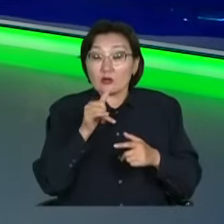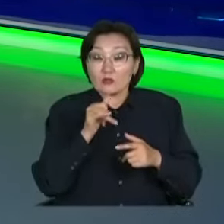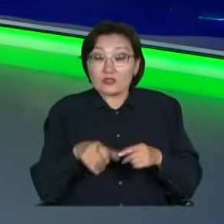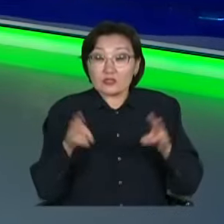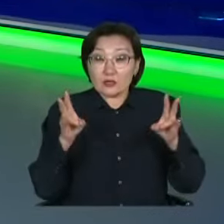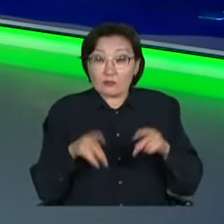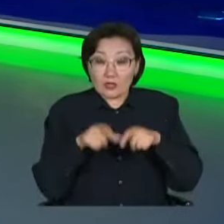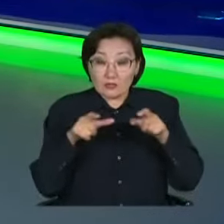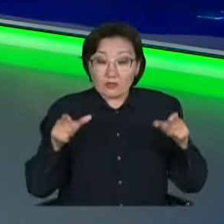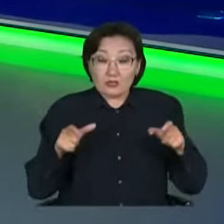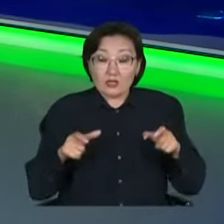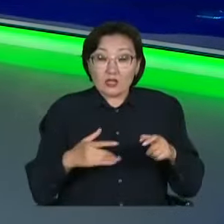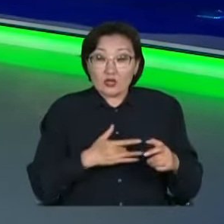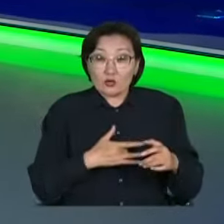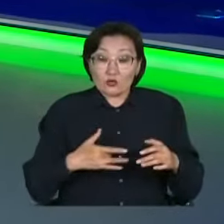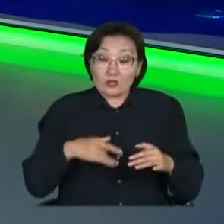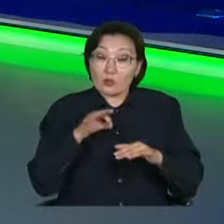жасаған кезіңіз болды ма?